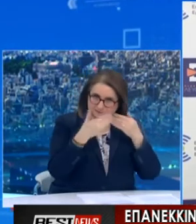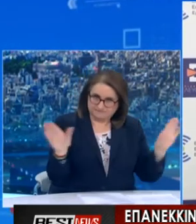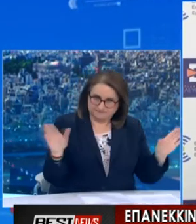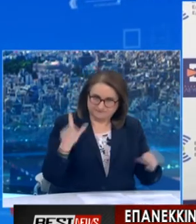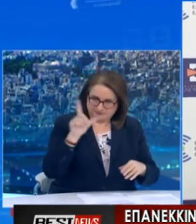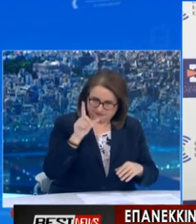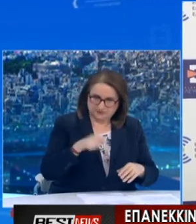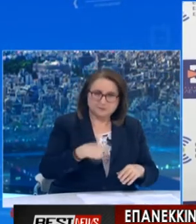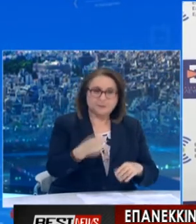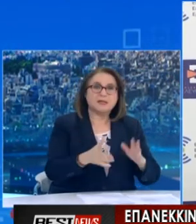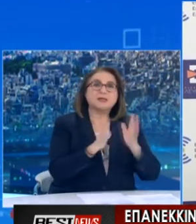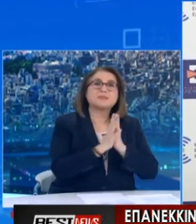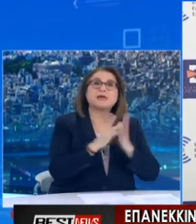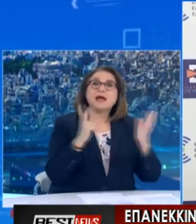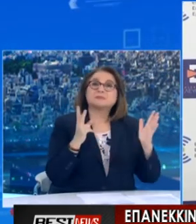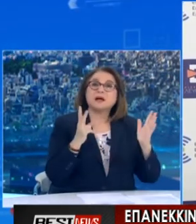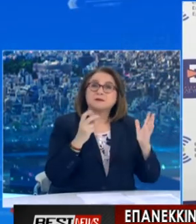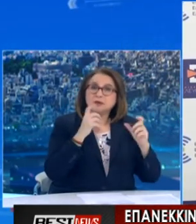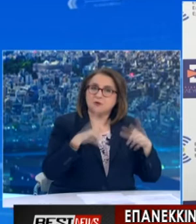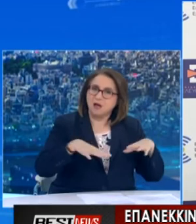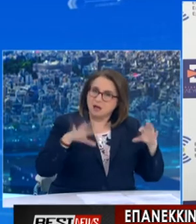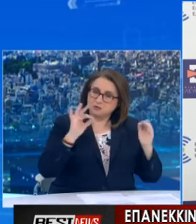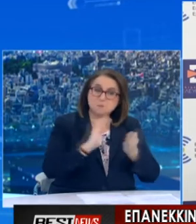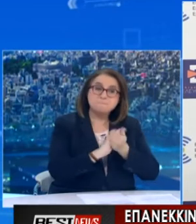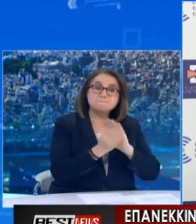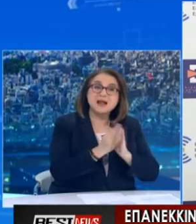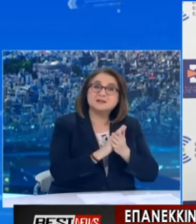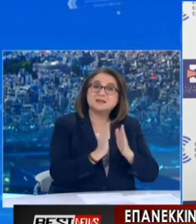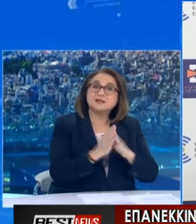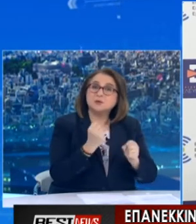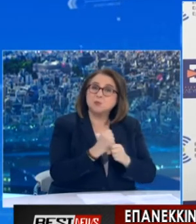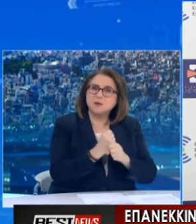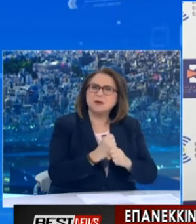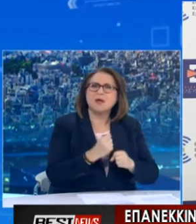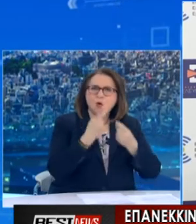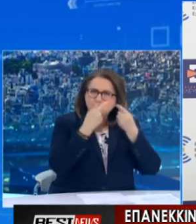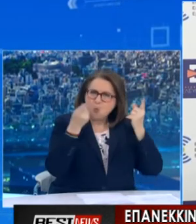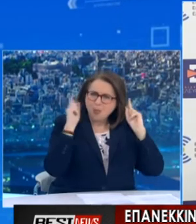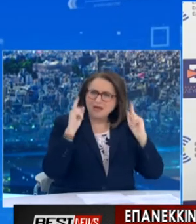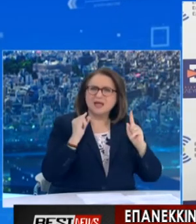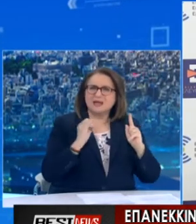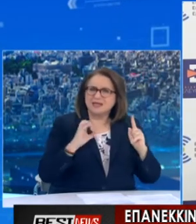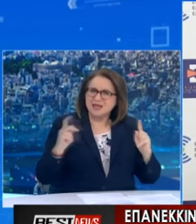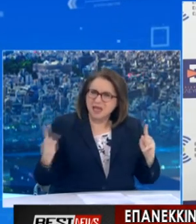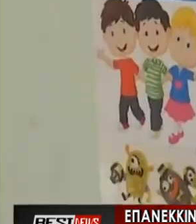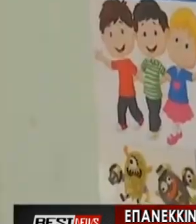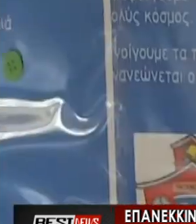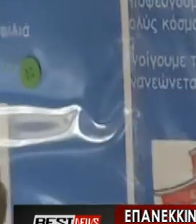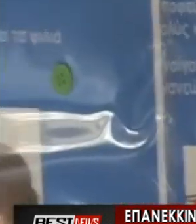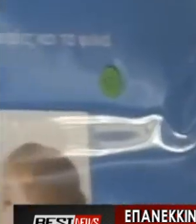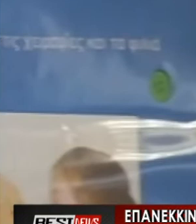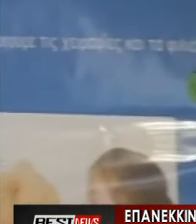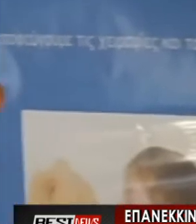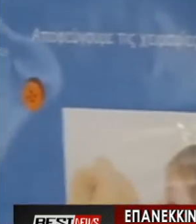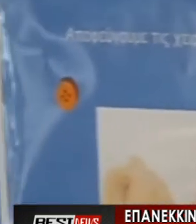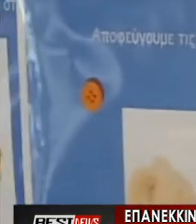ασκήσεις σε ΙΕ και κολέγια, ενώ επιτρέπεται η διαζώση επαναλειτουργία των σχολείων δεύτερης ευκαιρίας και του προπαρασκευαστικού προγράμματος